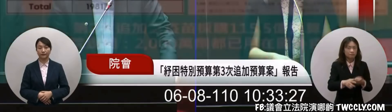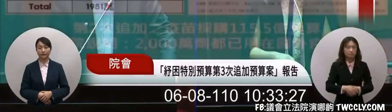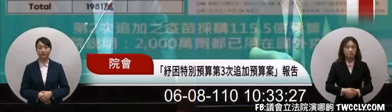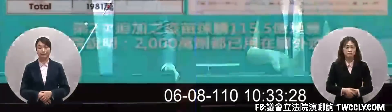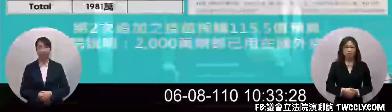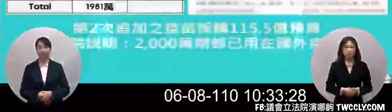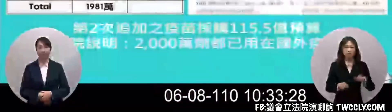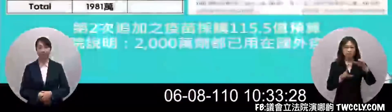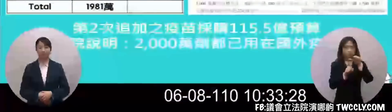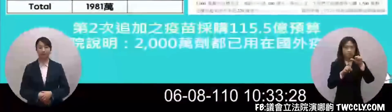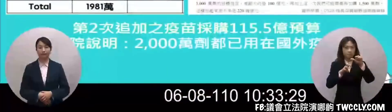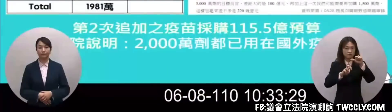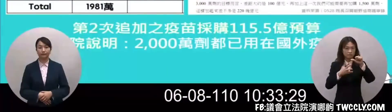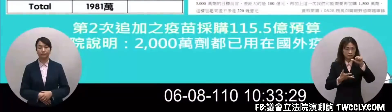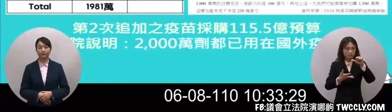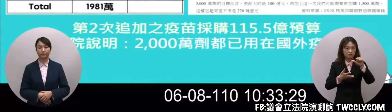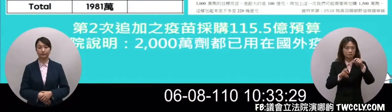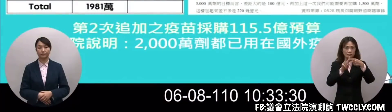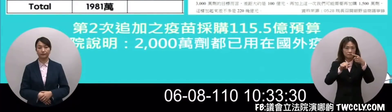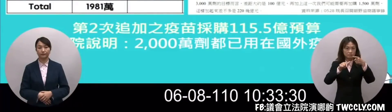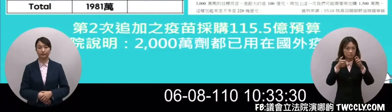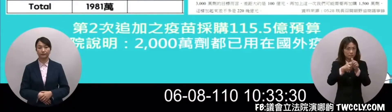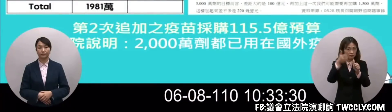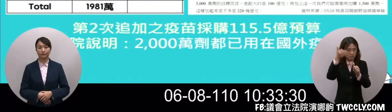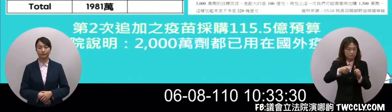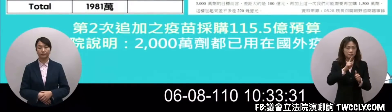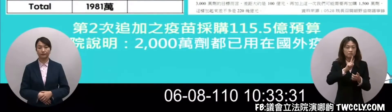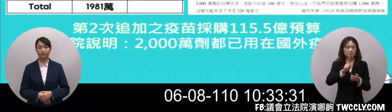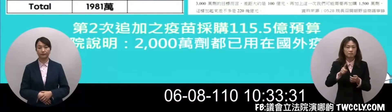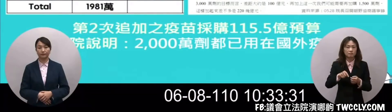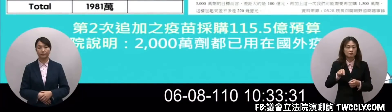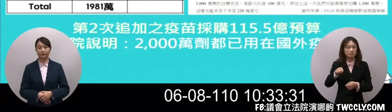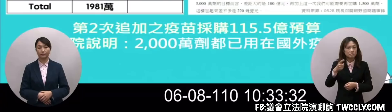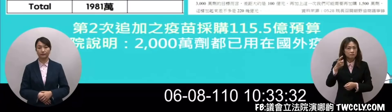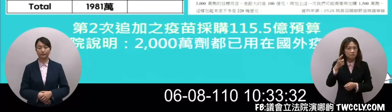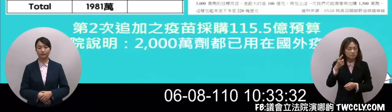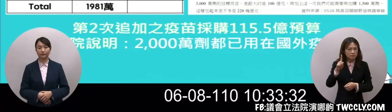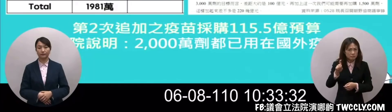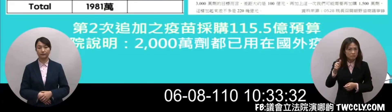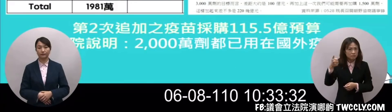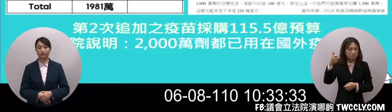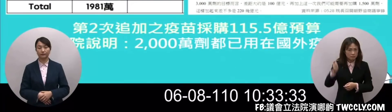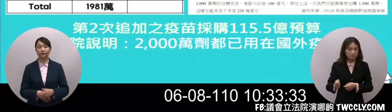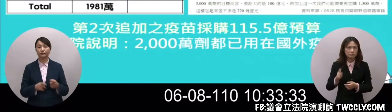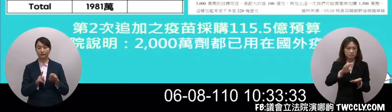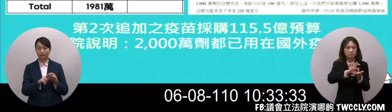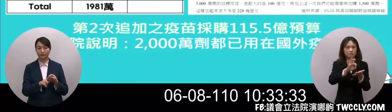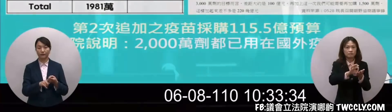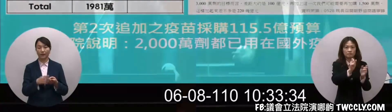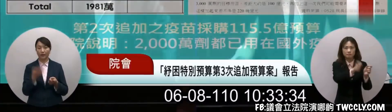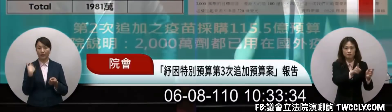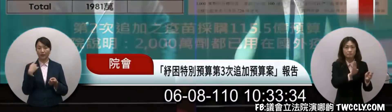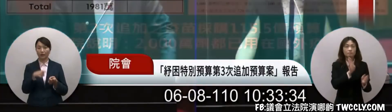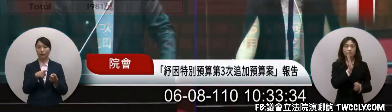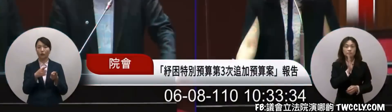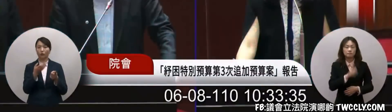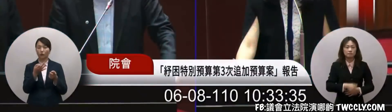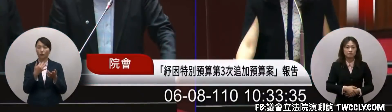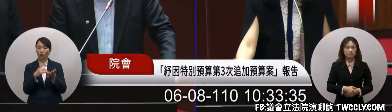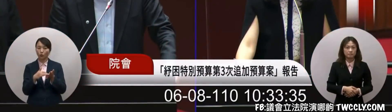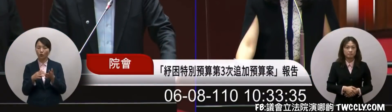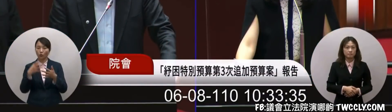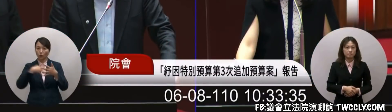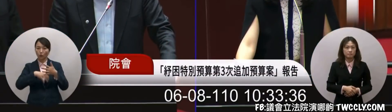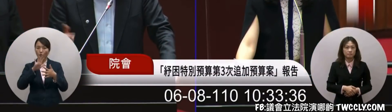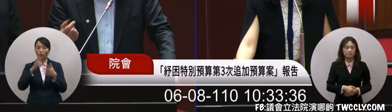你5月28号薛市长答询已经说115亿是用在2000万剂的国外的疫苗。 对，那时候的金额应该还会包含一